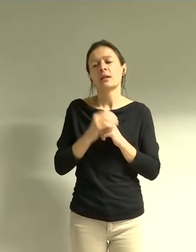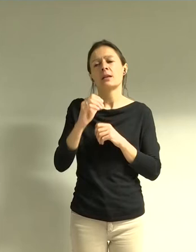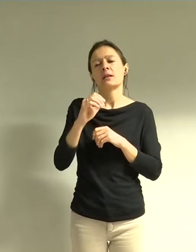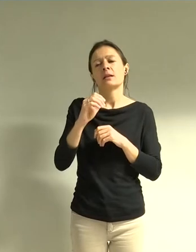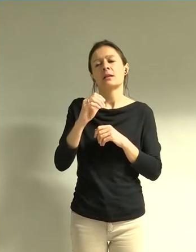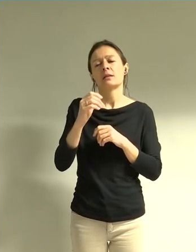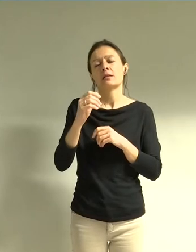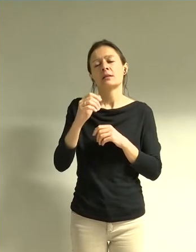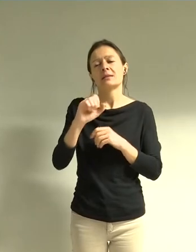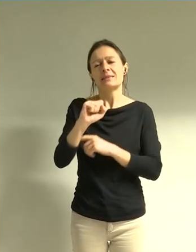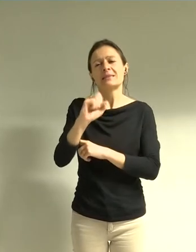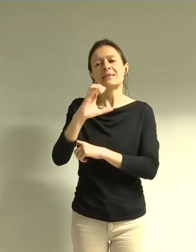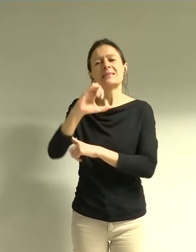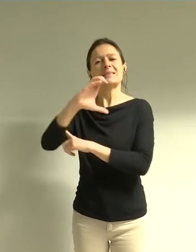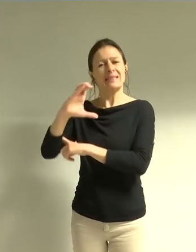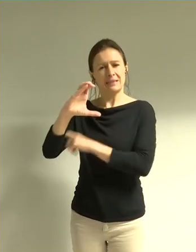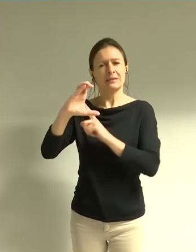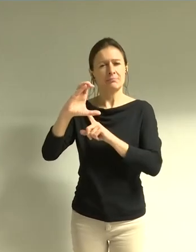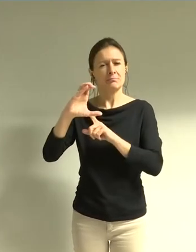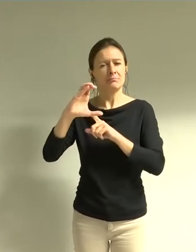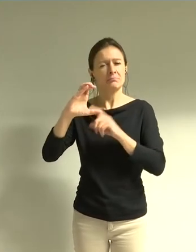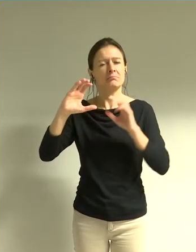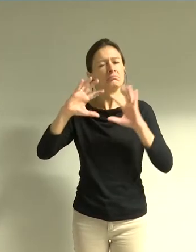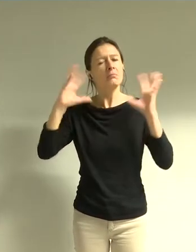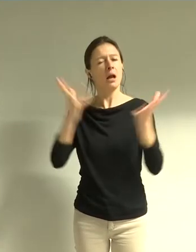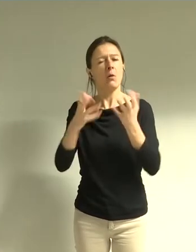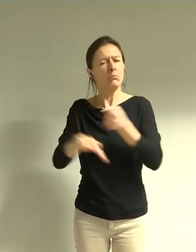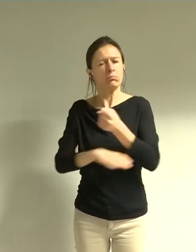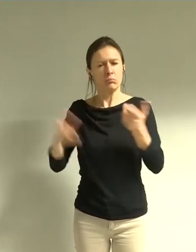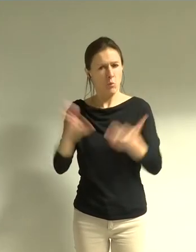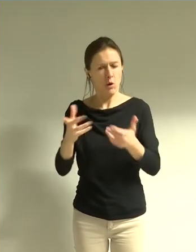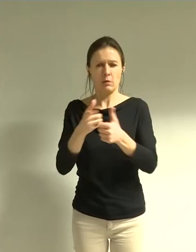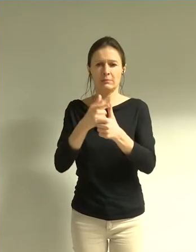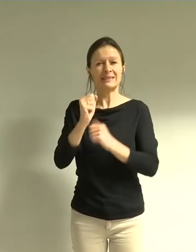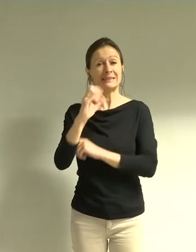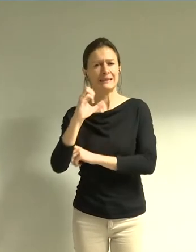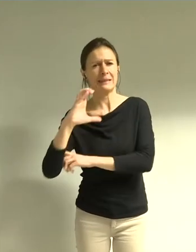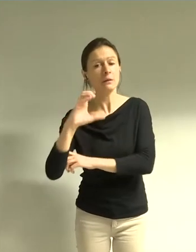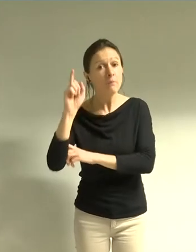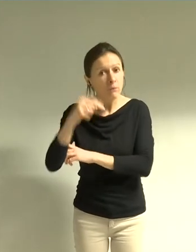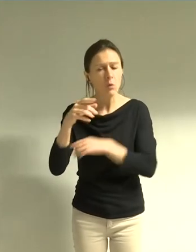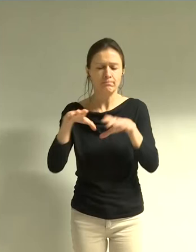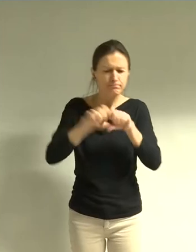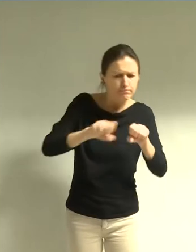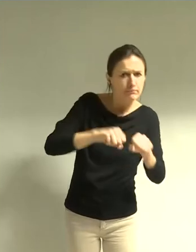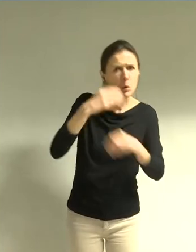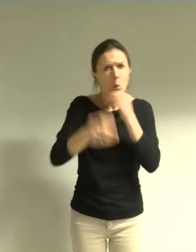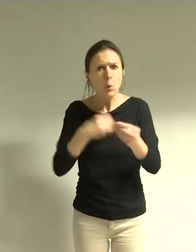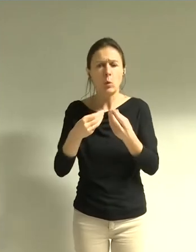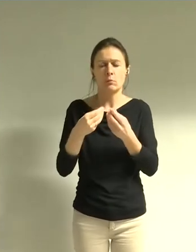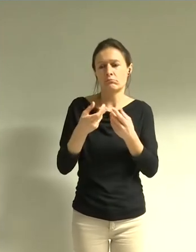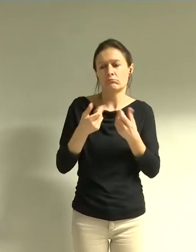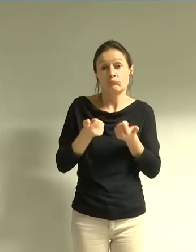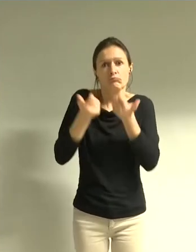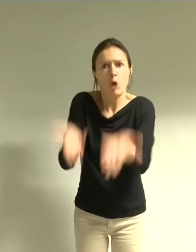sont les suivants une cycle a pour objet la production ou la fourniture de biens et de services